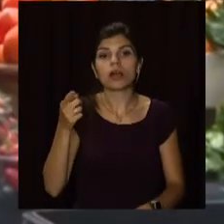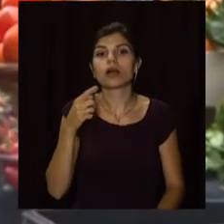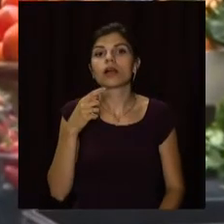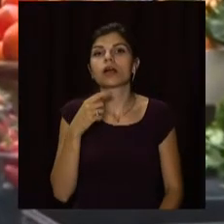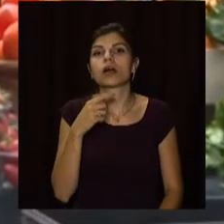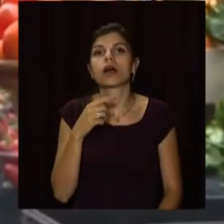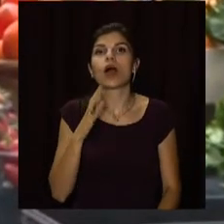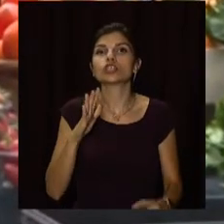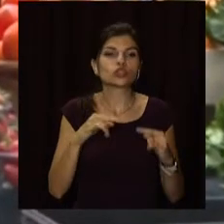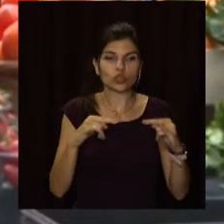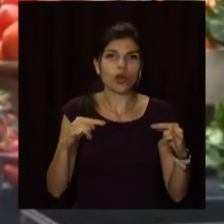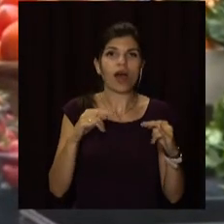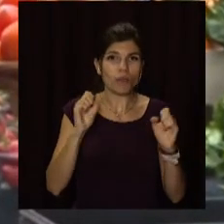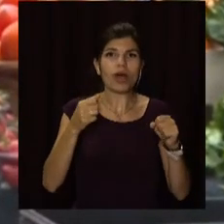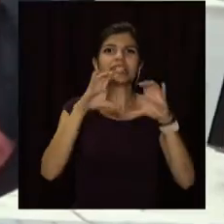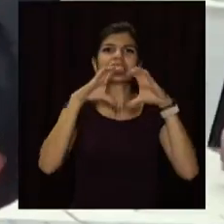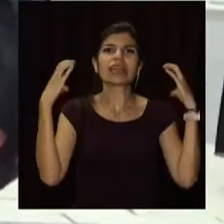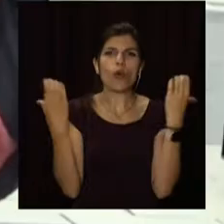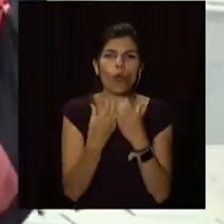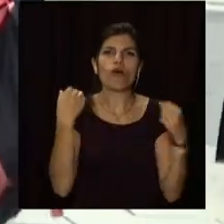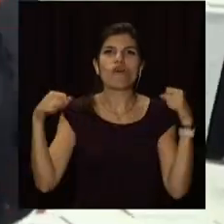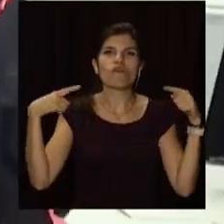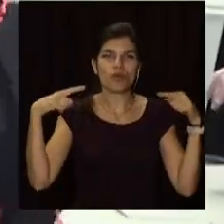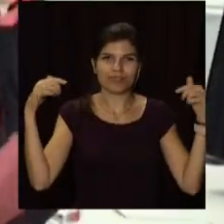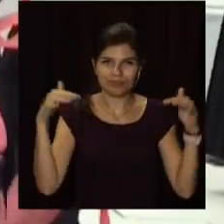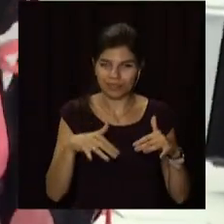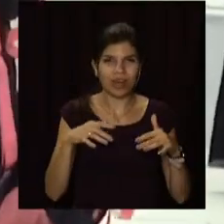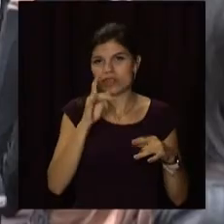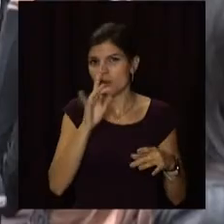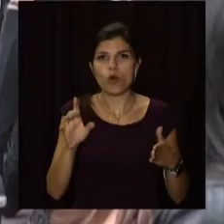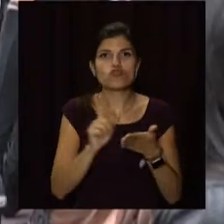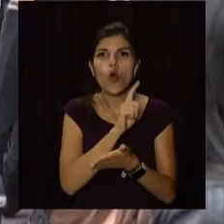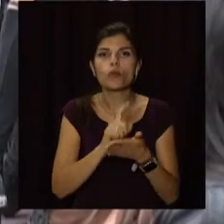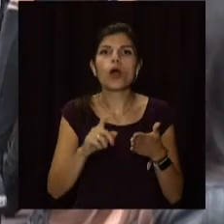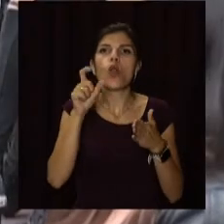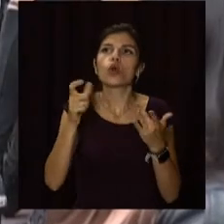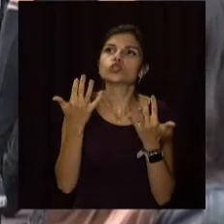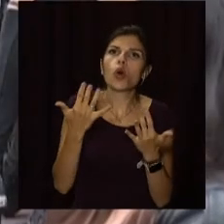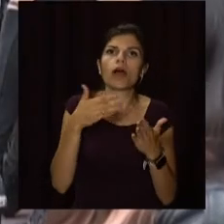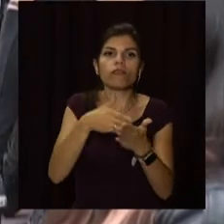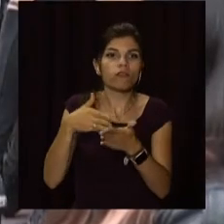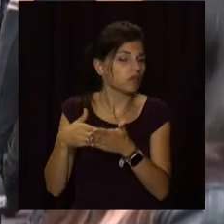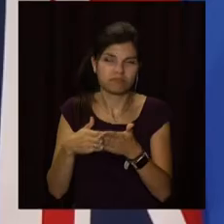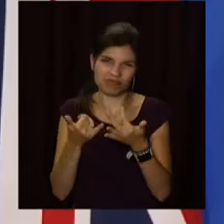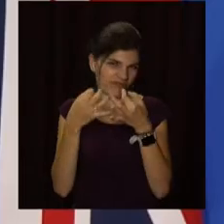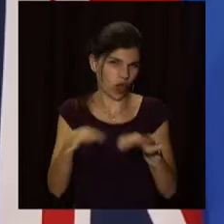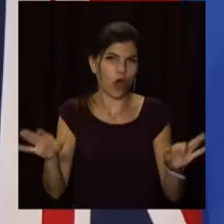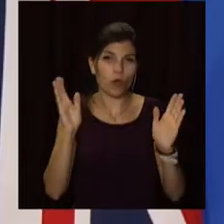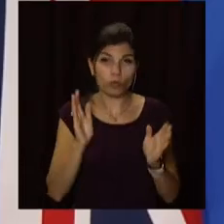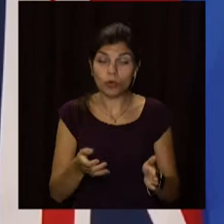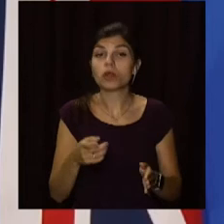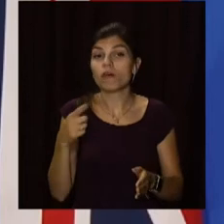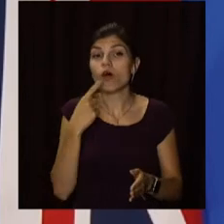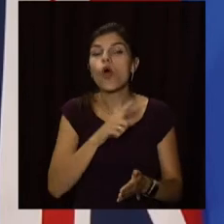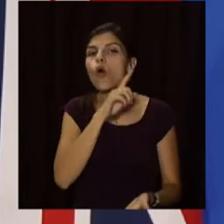тільки за столиками, а на стадіонах і аренах більше не діятимуть норми по кількості глядачів. Однак прем'єр зазначив,